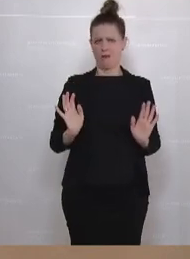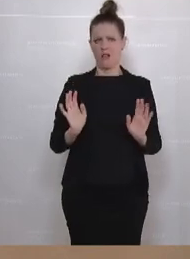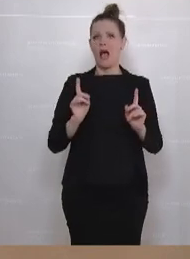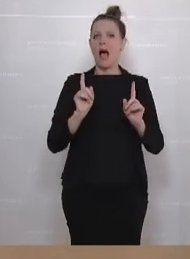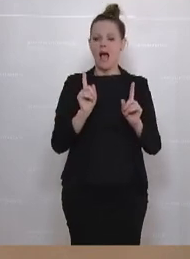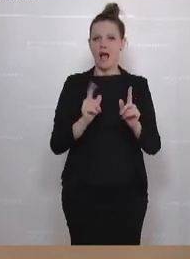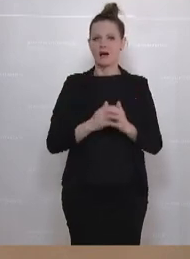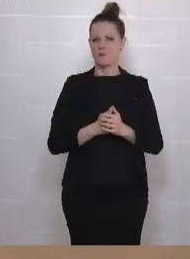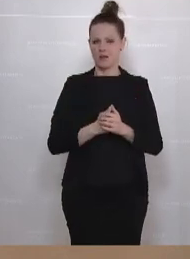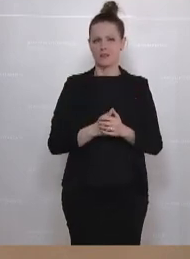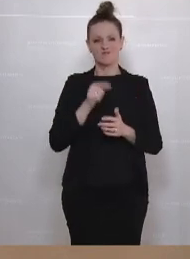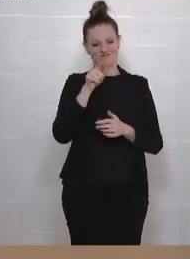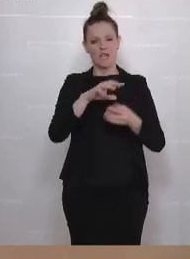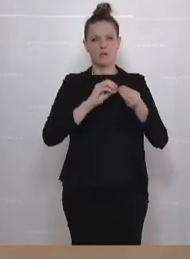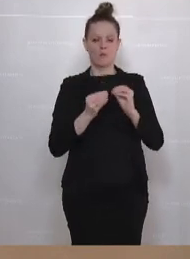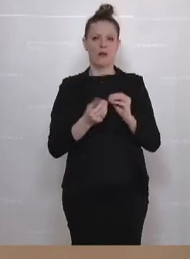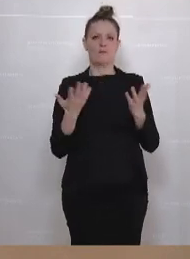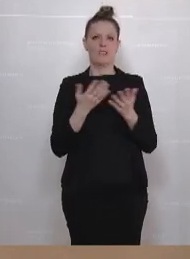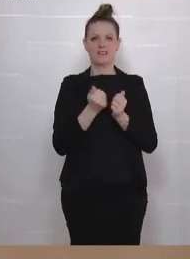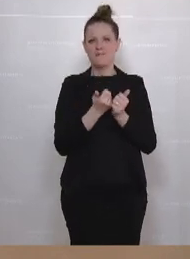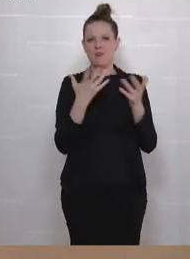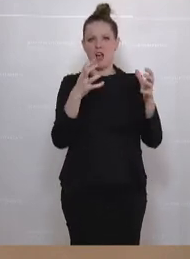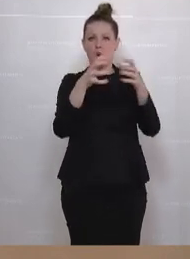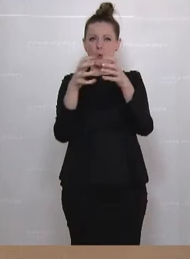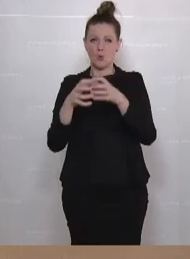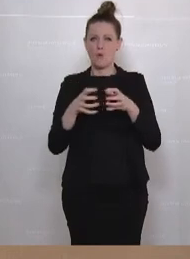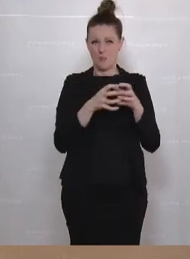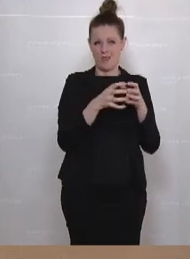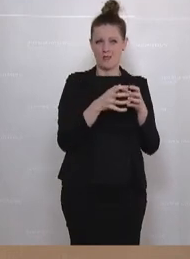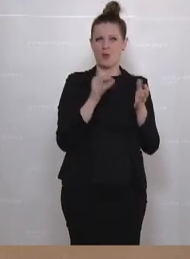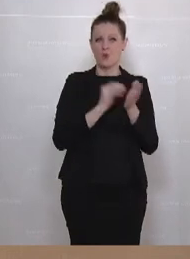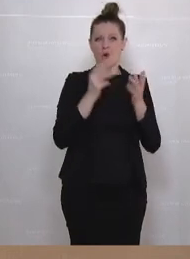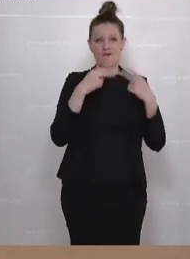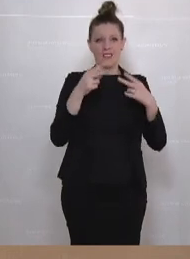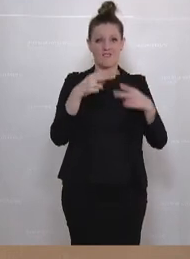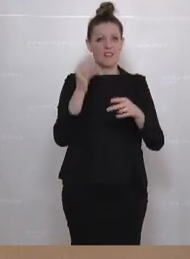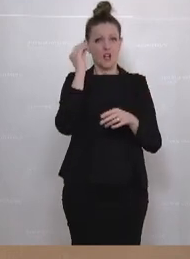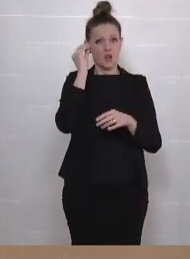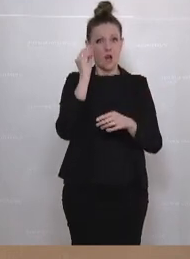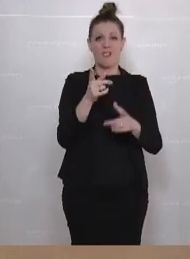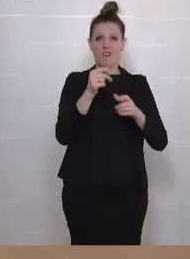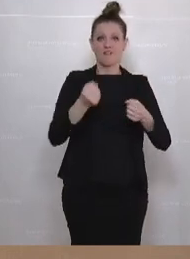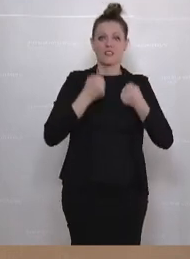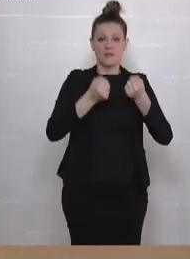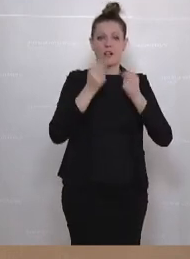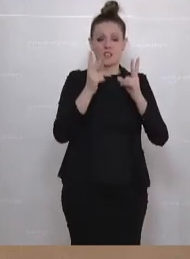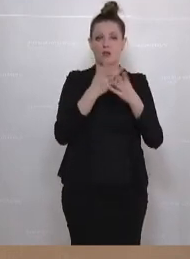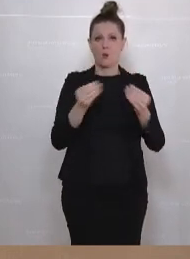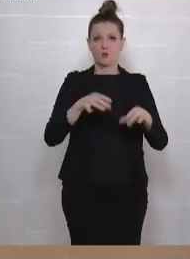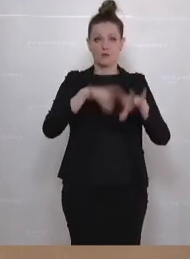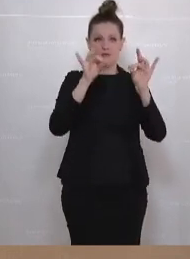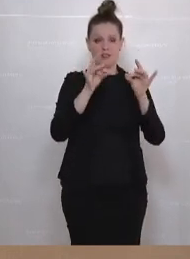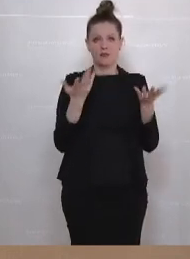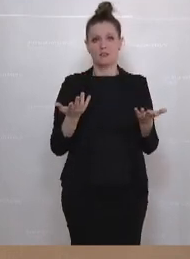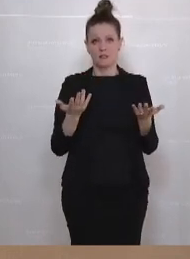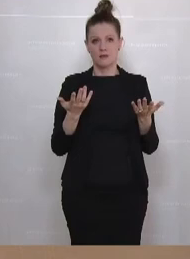die Problematik in Syrien, dass einige Gruppierungen weiterhin glauben, mit Waffengewalt hier Lösungen herbeiführen zu